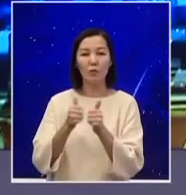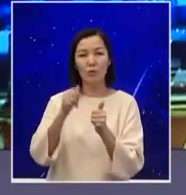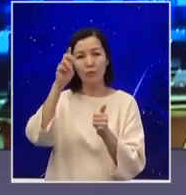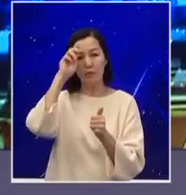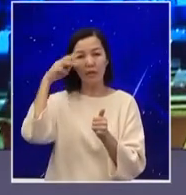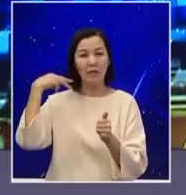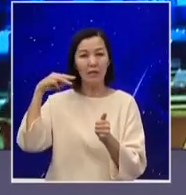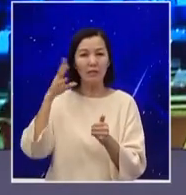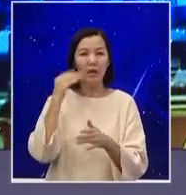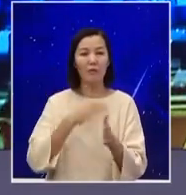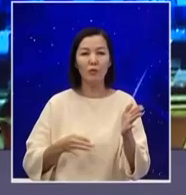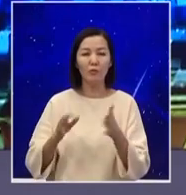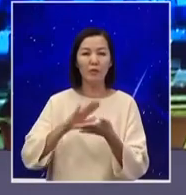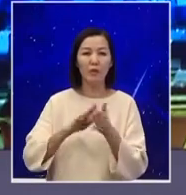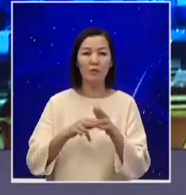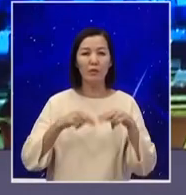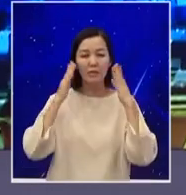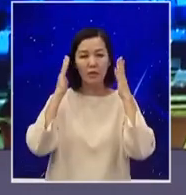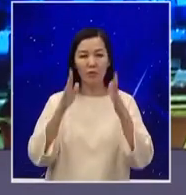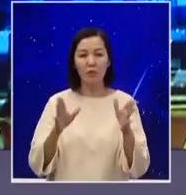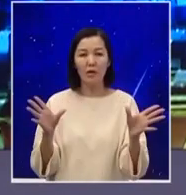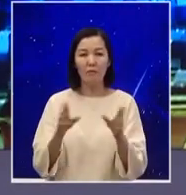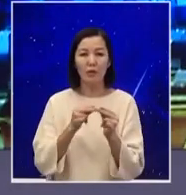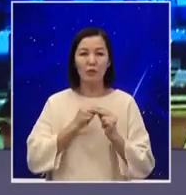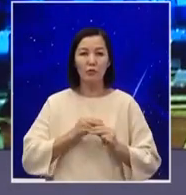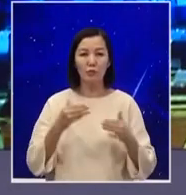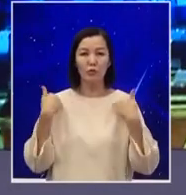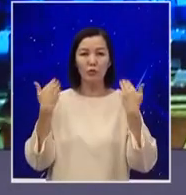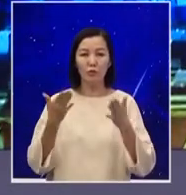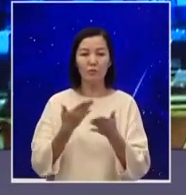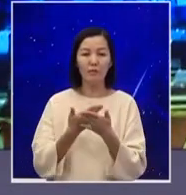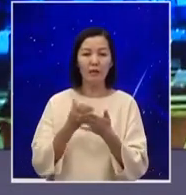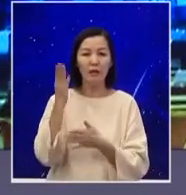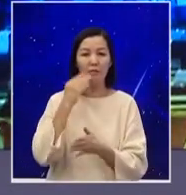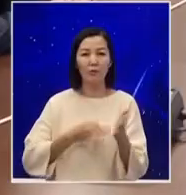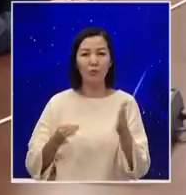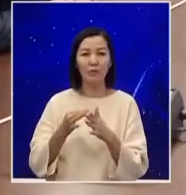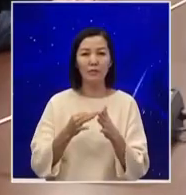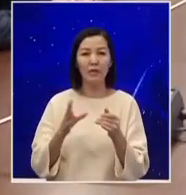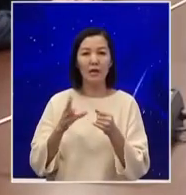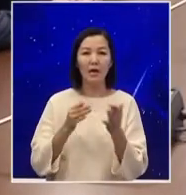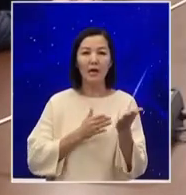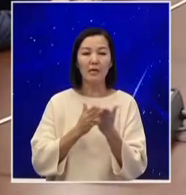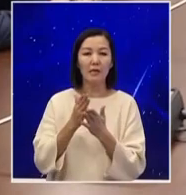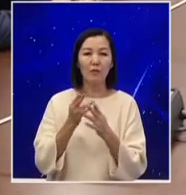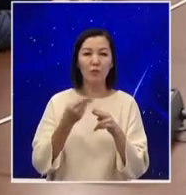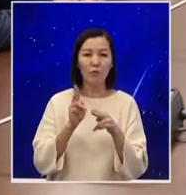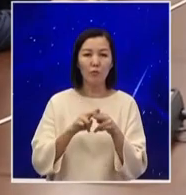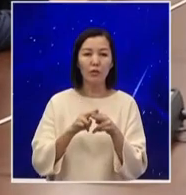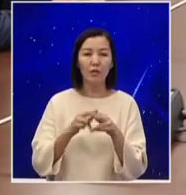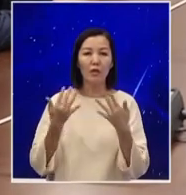елшісі Алматы облысының әлеуетін ескере отырып, тығыз байланыс орнатуды ұсынды. Мысалы, Алматы облысы аграрлы өңір